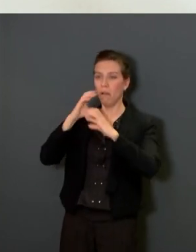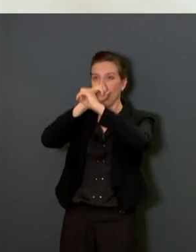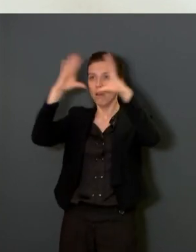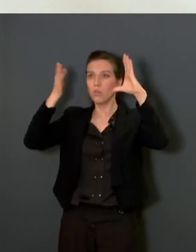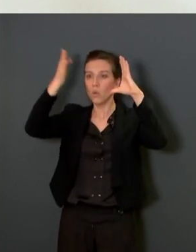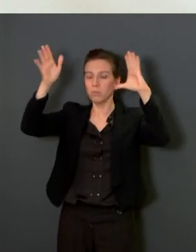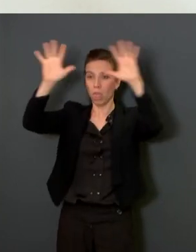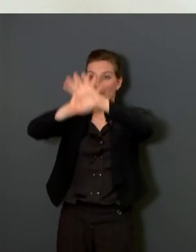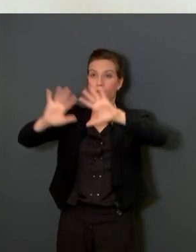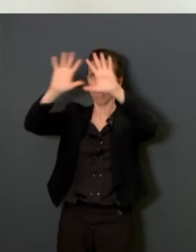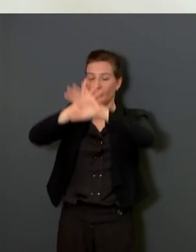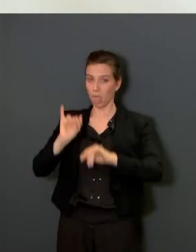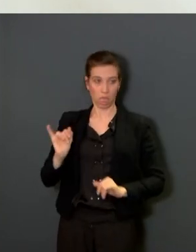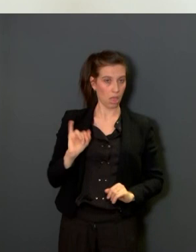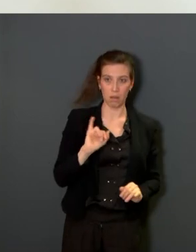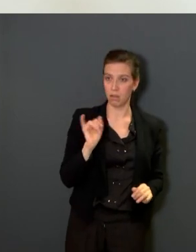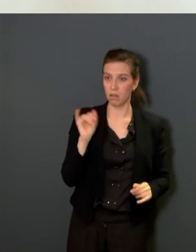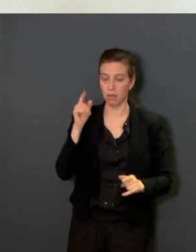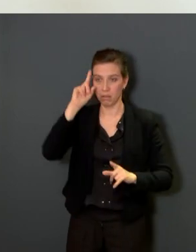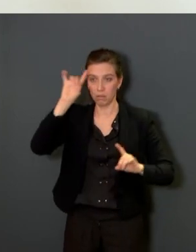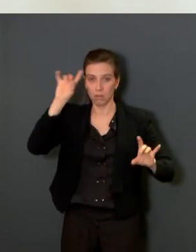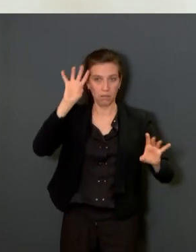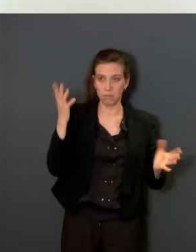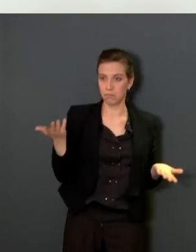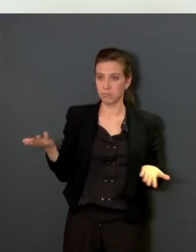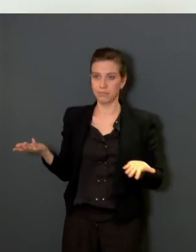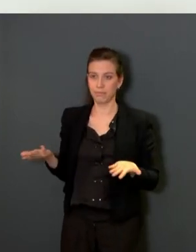en die zich de vraag stellen